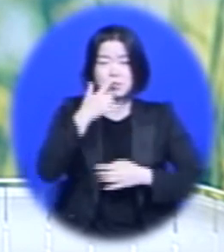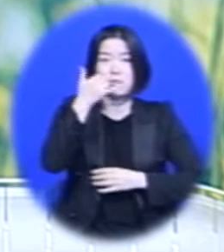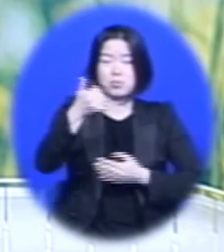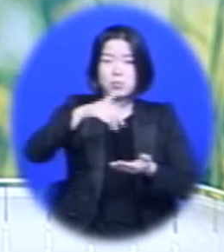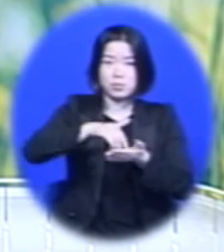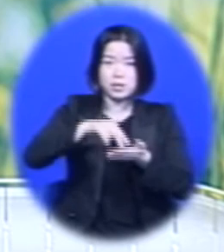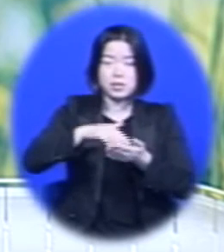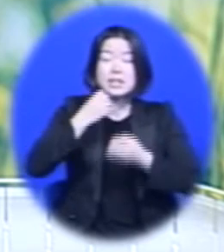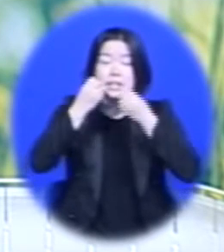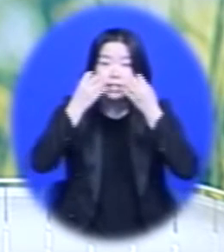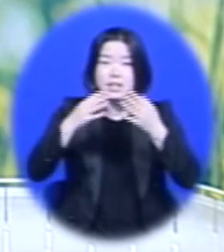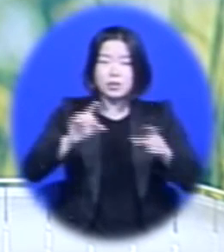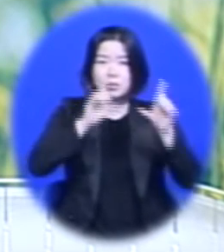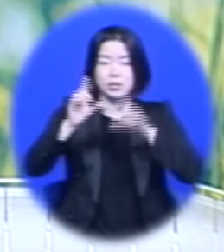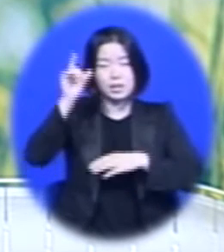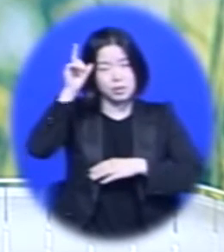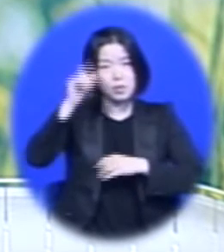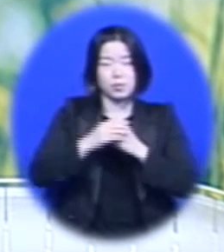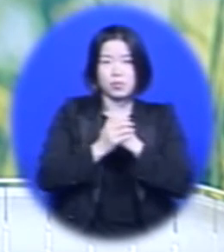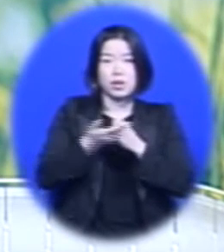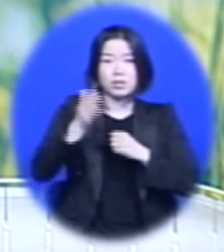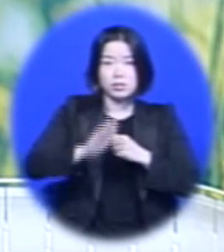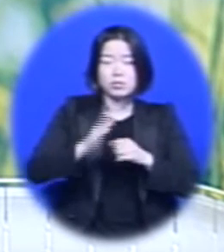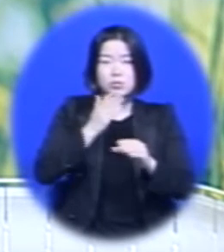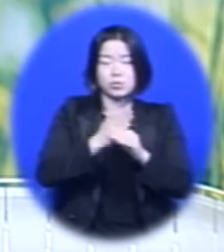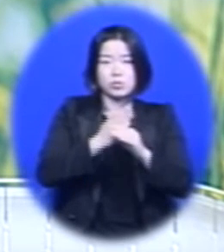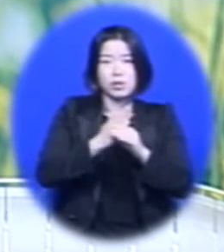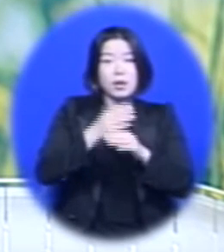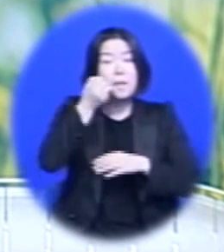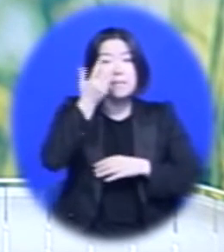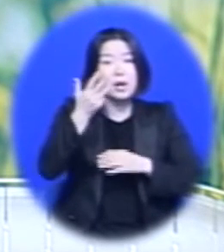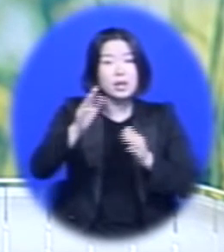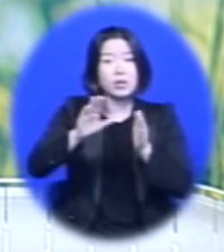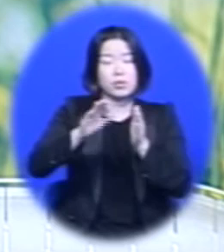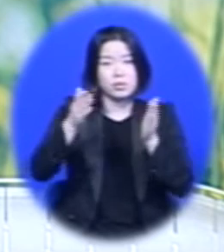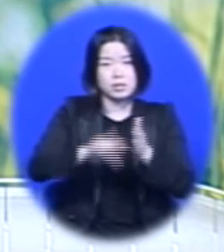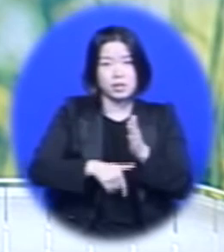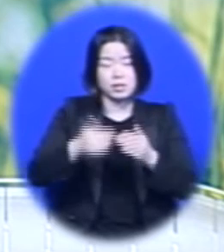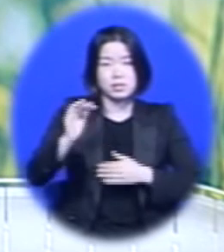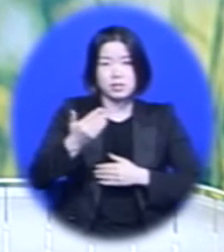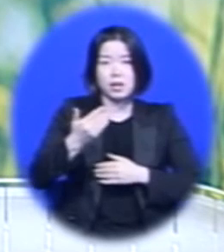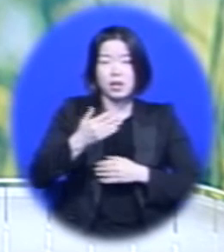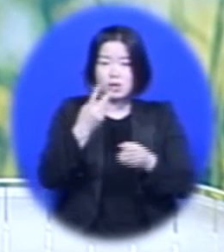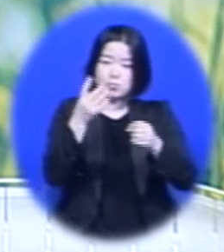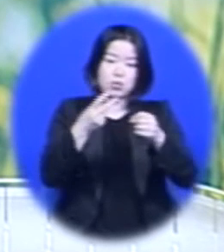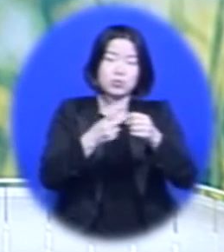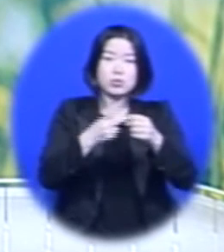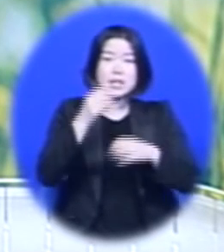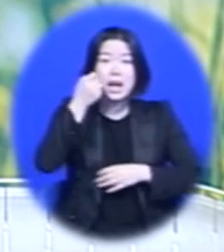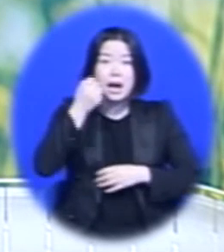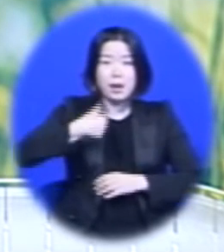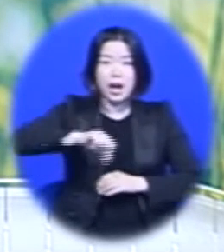지내던 중 임신 8개월의 병원에서 둘째인 아들의 퇴출에서 혈액 역류로 성장이